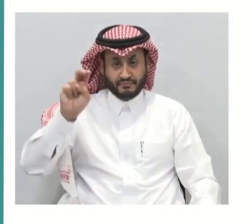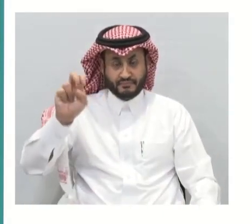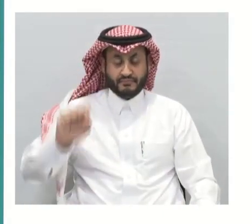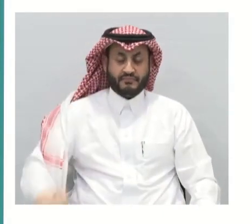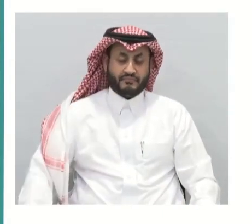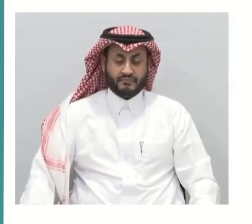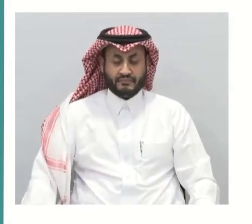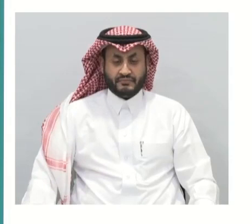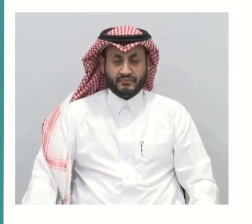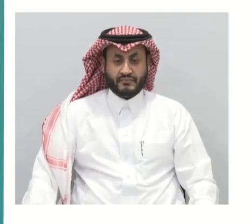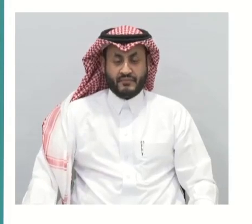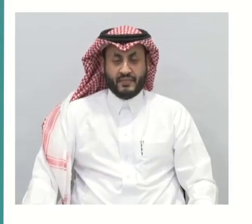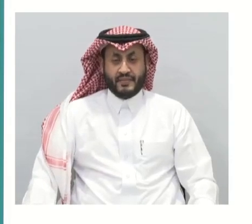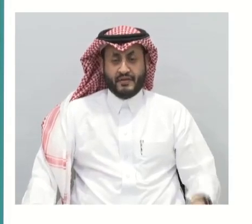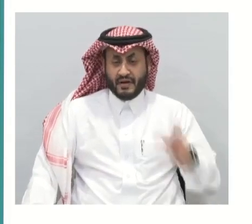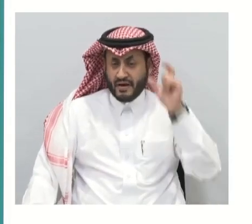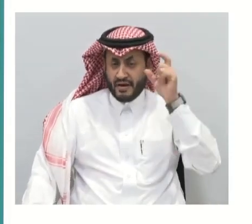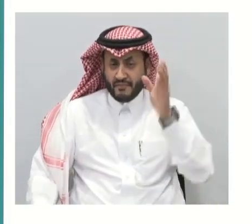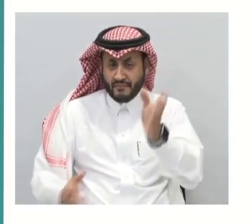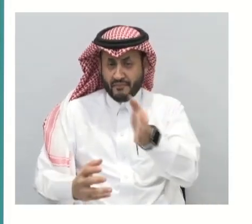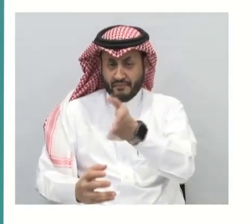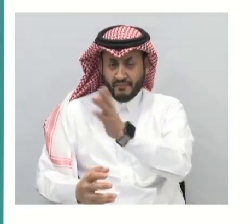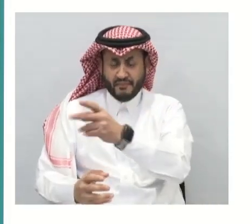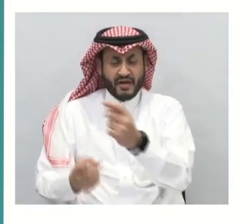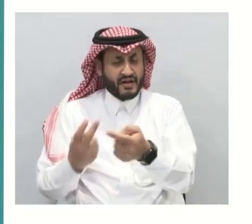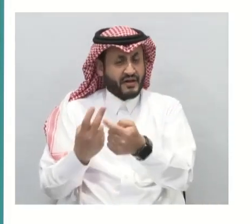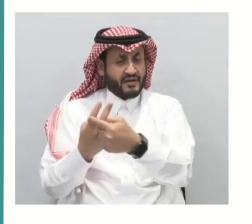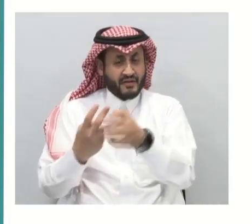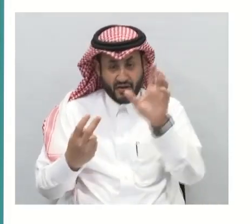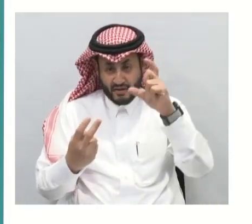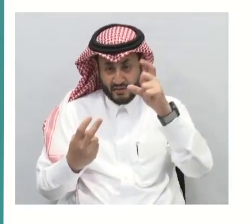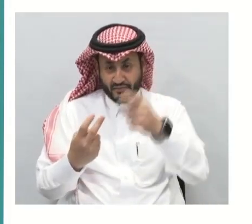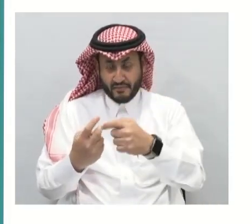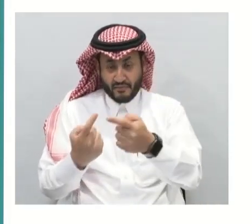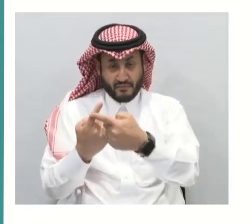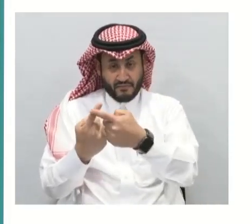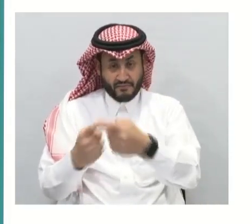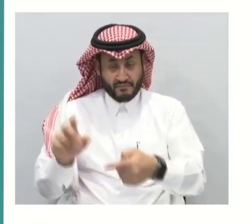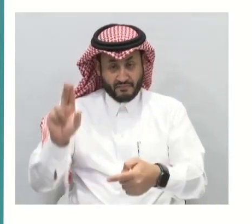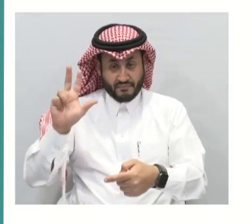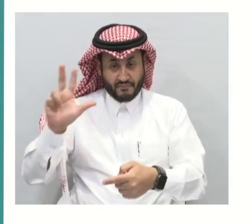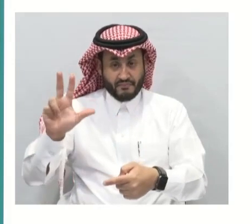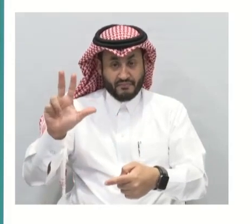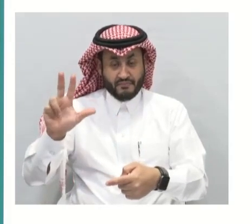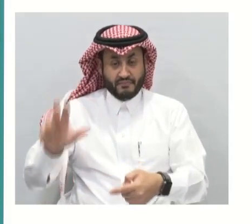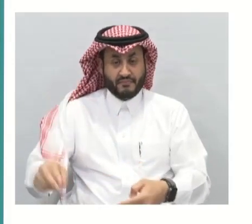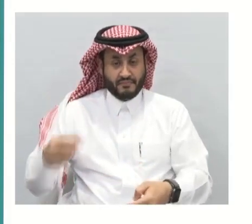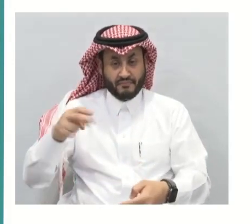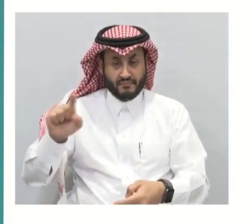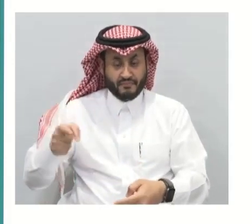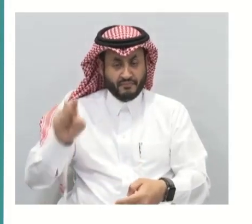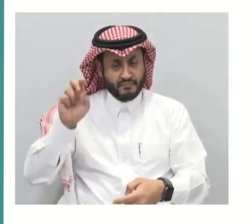ذكرنا ان القنوات الهلاليه تحتوي على جزئين هما العرف الانبولي